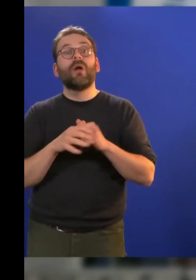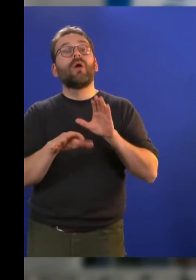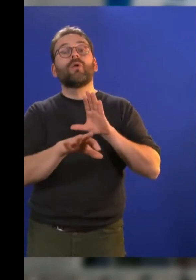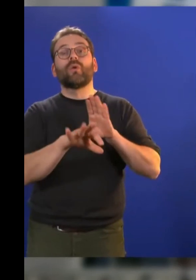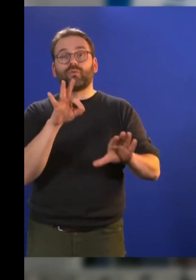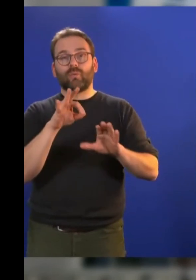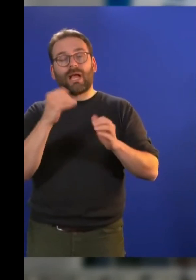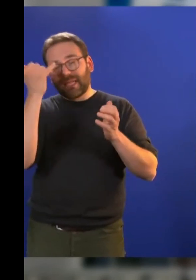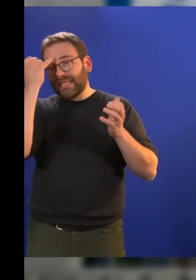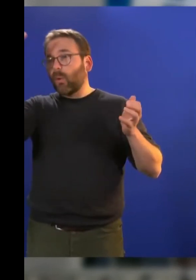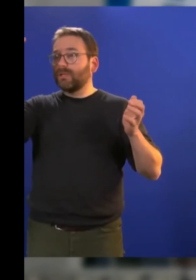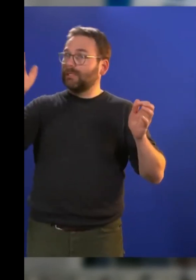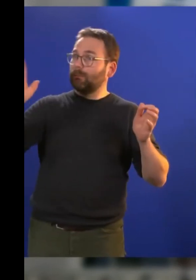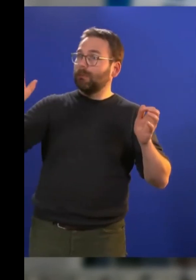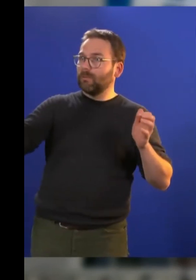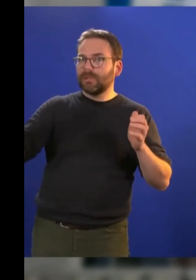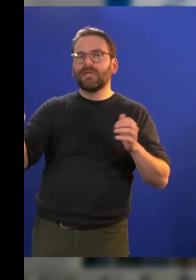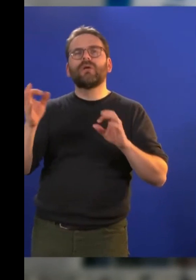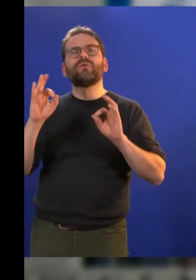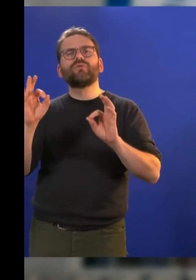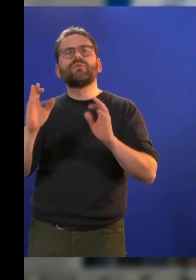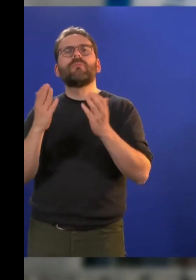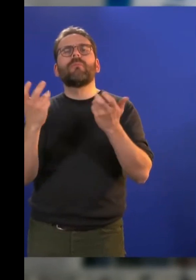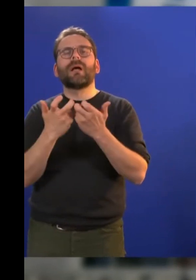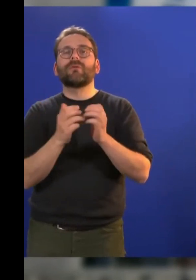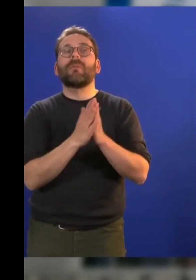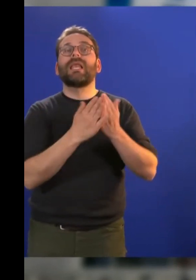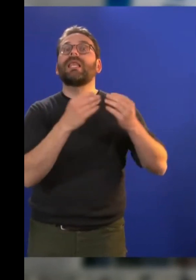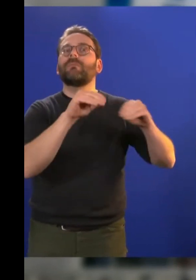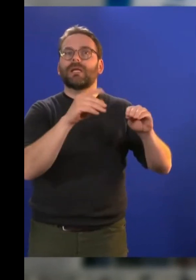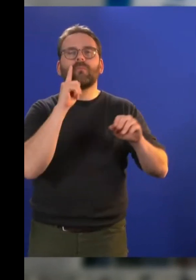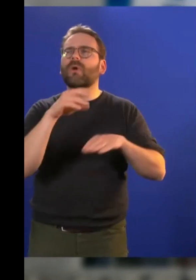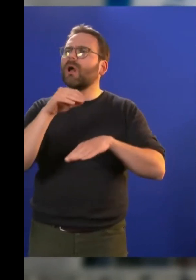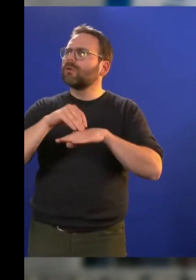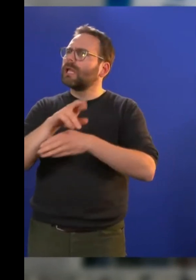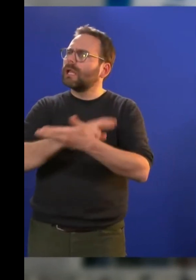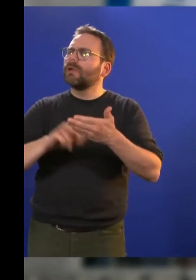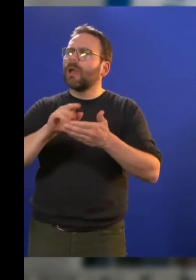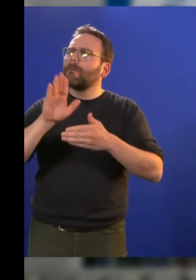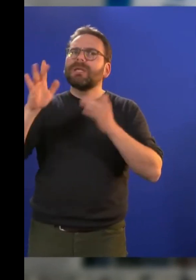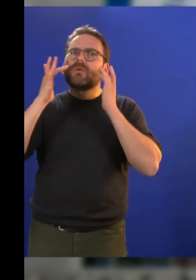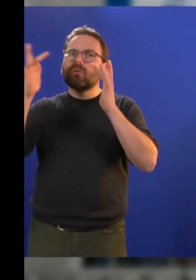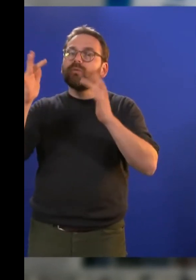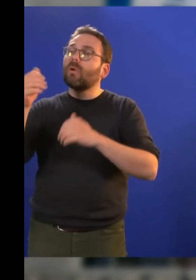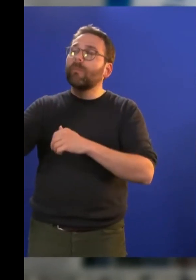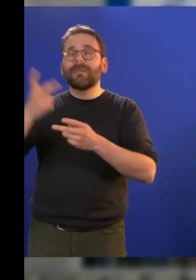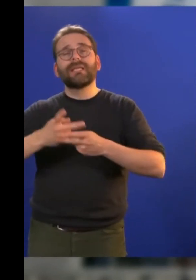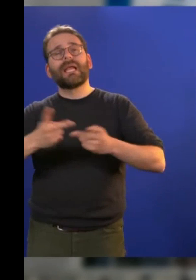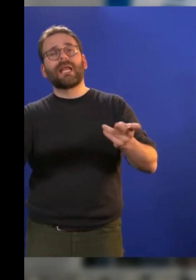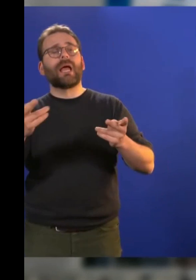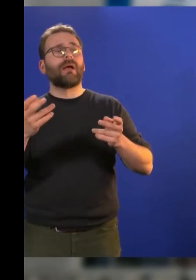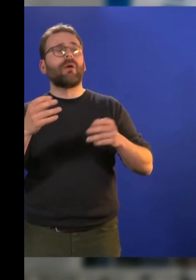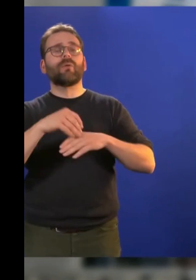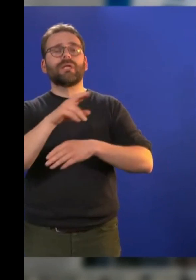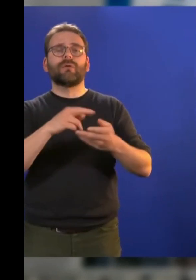eux-mêmes idéologiques, et je me cantonne à l'exemple des librairies, puisque le conseiller régional en charge de la culture a osé déclarer au conseil